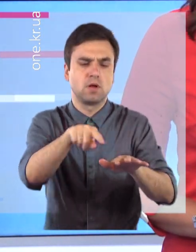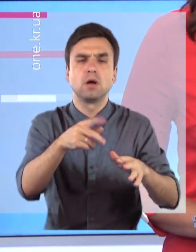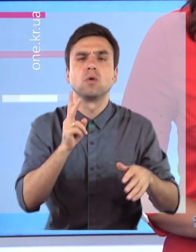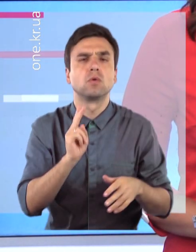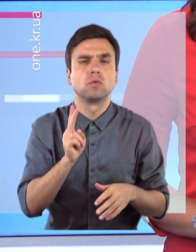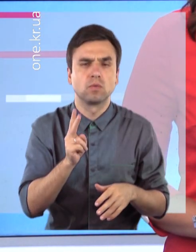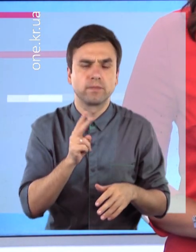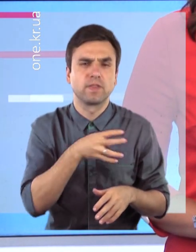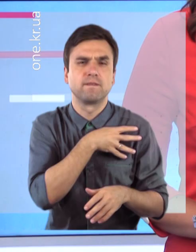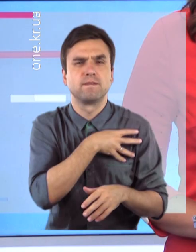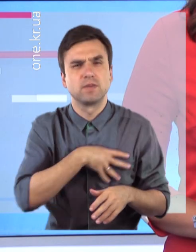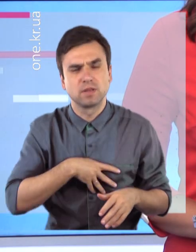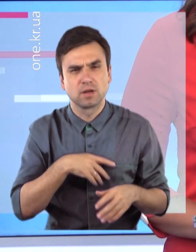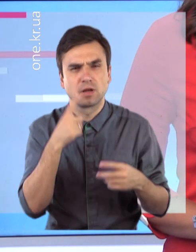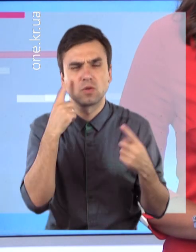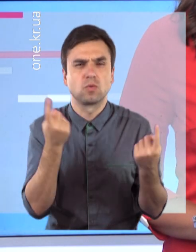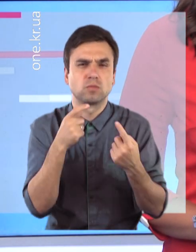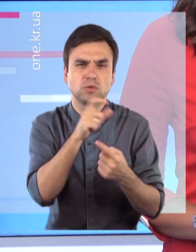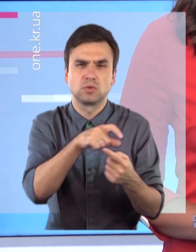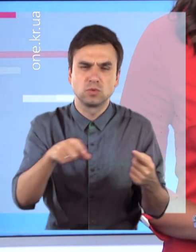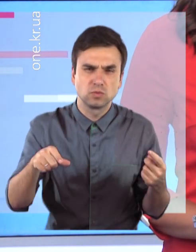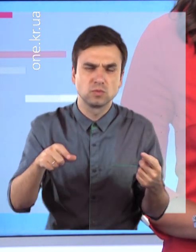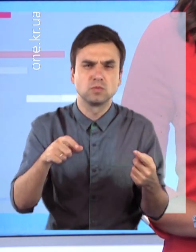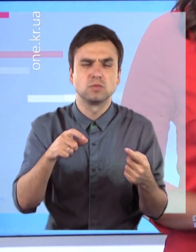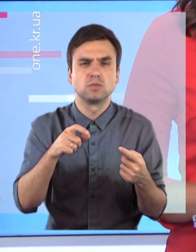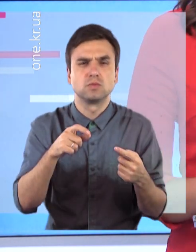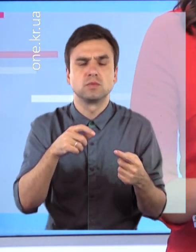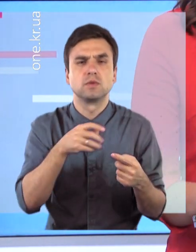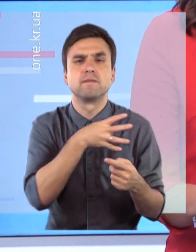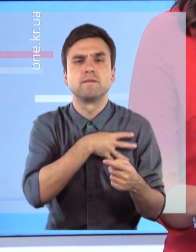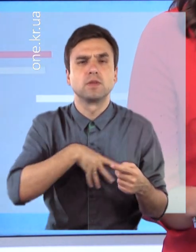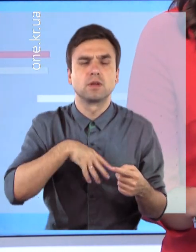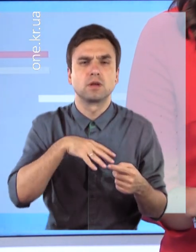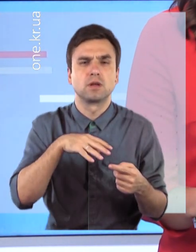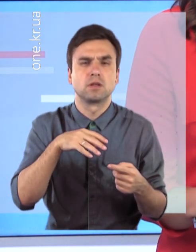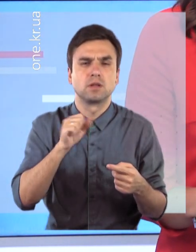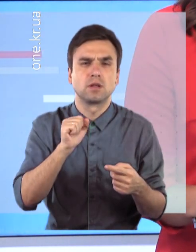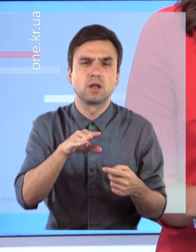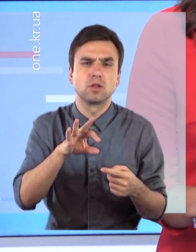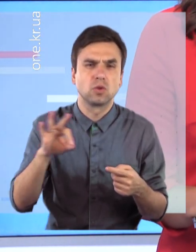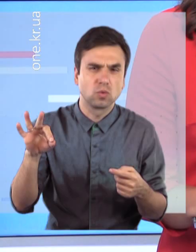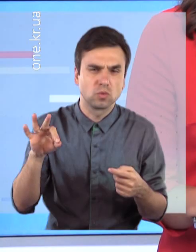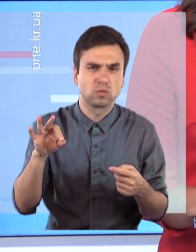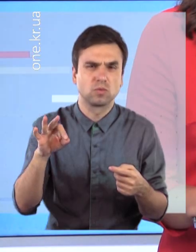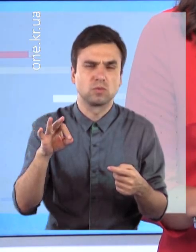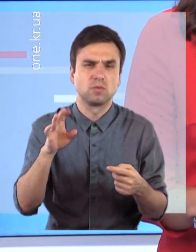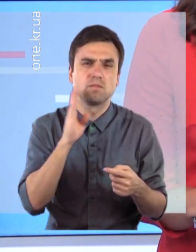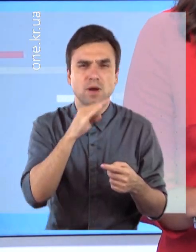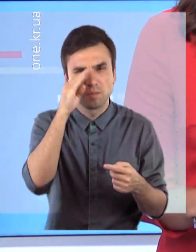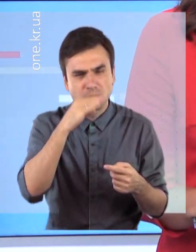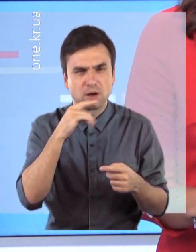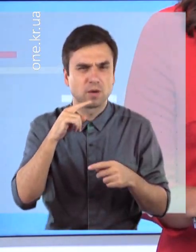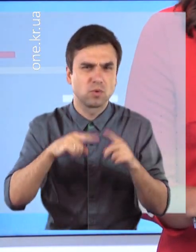АТО та ООС, а також членів родин тих, хто віддав своє життя, обороняючи кордони України, і тих, хто любить